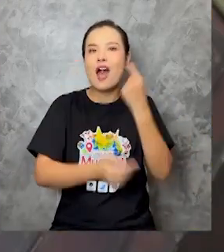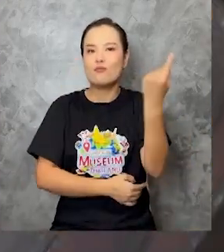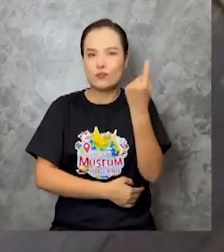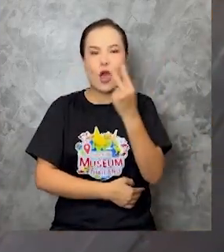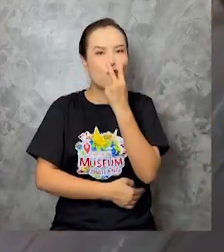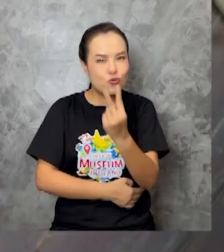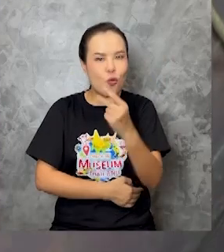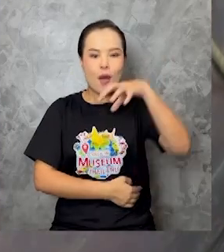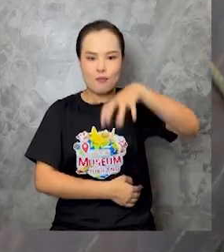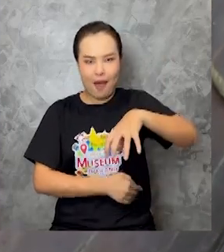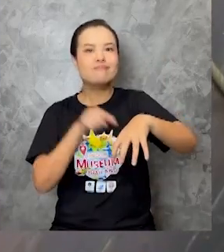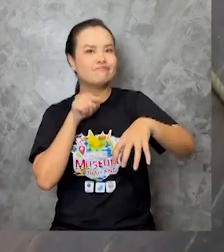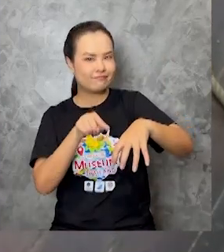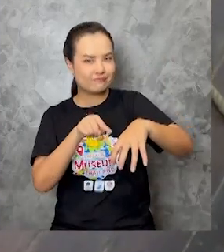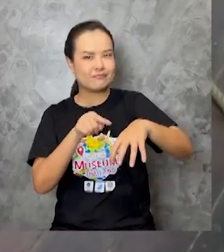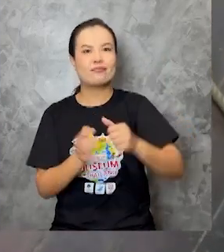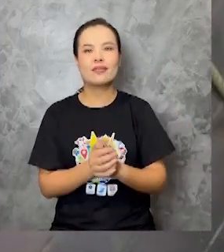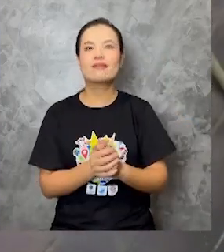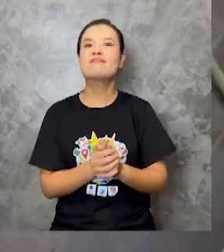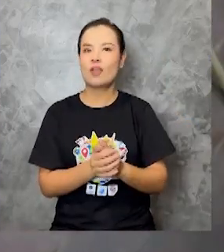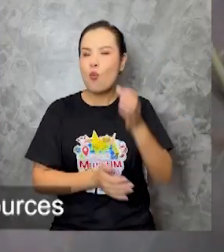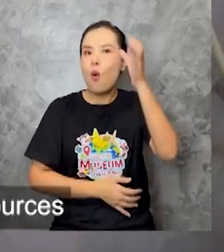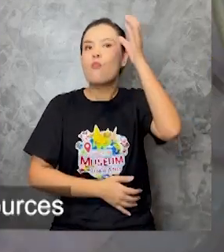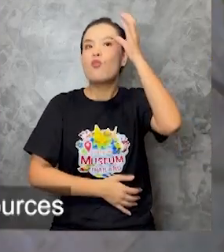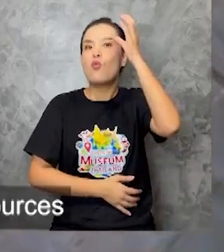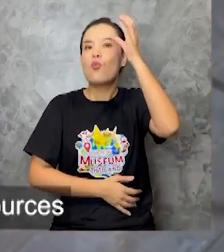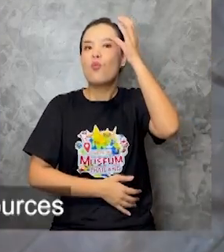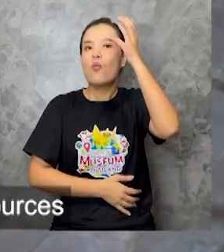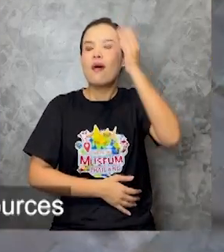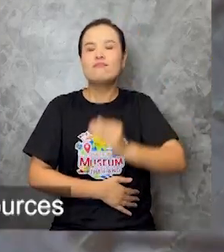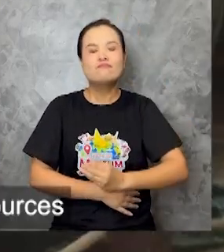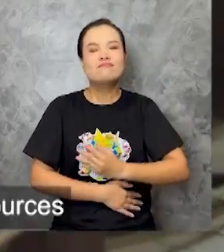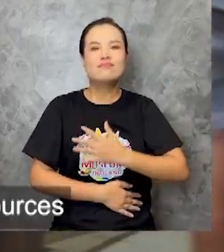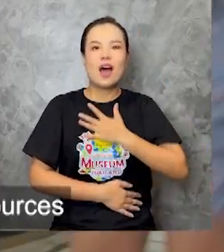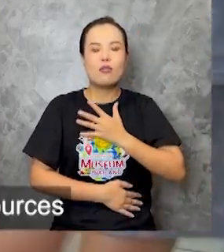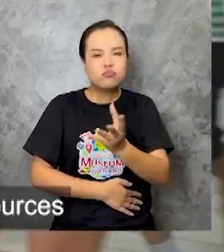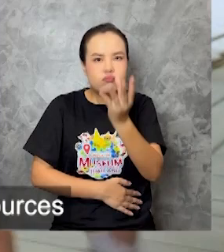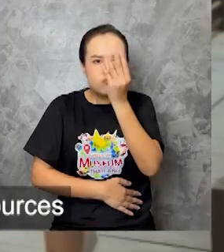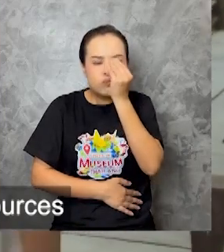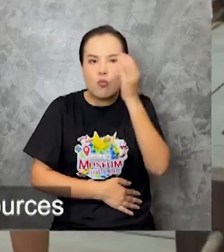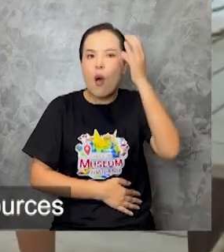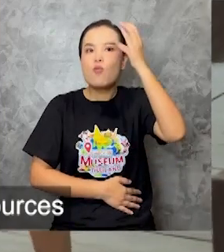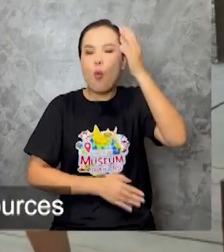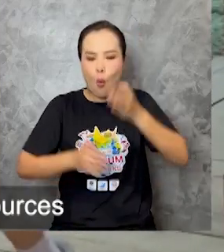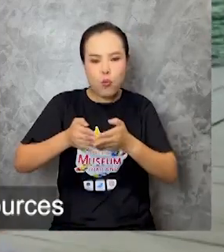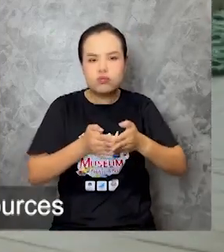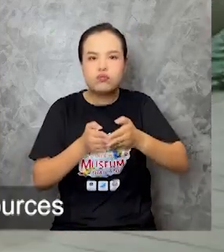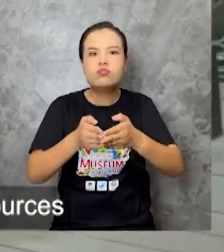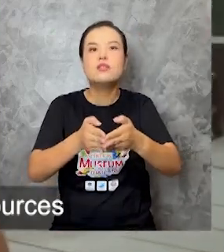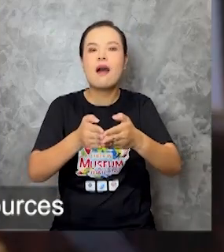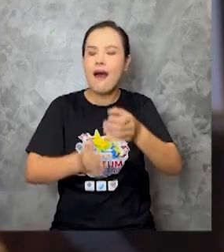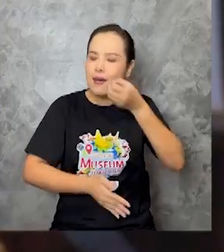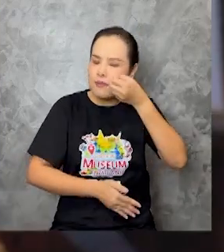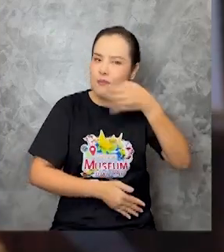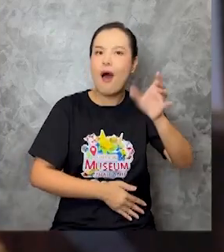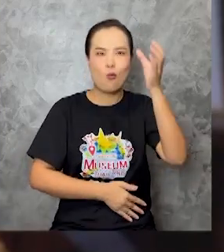ได้เข้ามาเยี่ยมชมในพิพิธภัณฑ์สถานแห่งชาติพาณิชย์นาวีของเรารับรองว่าจะได้ความรู้และความประทับใจแหล่งเรียนรู้ที่เป็นเฉพาะท